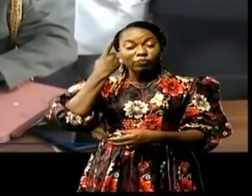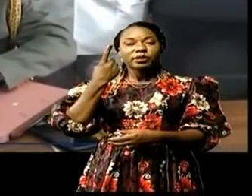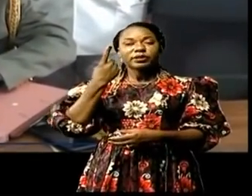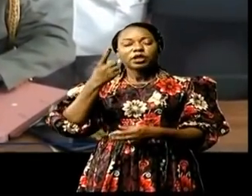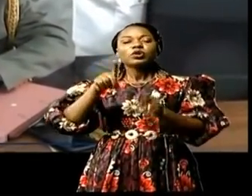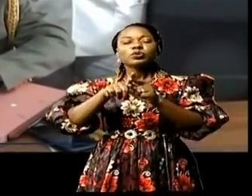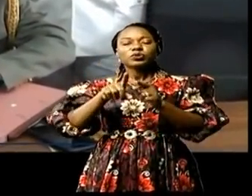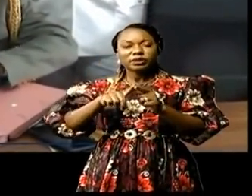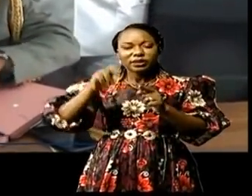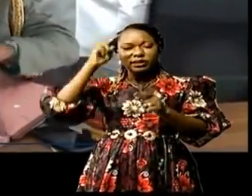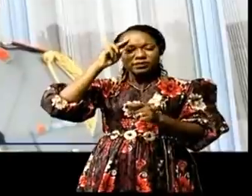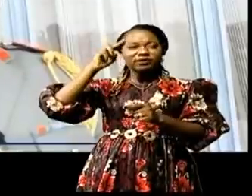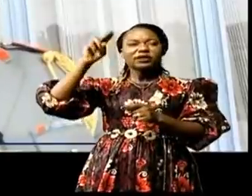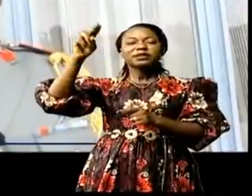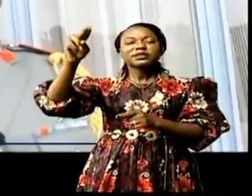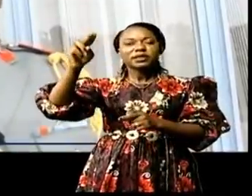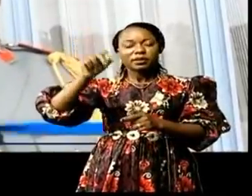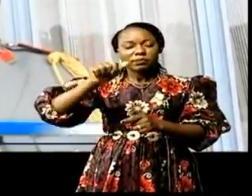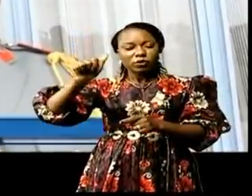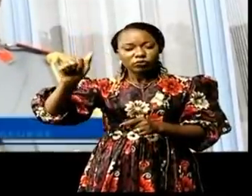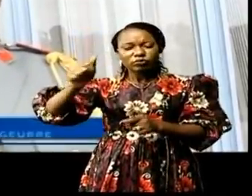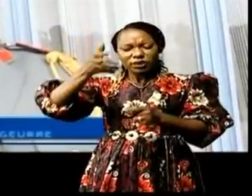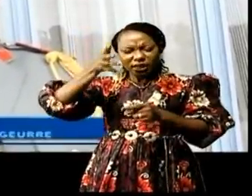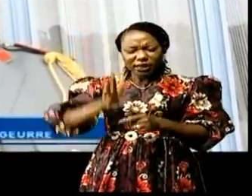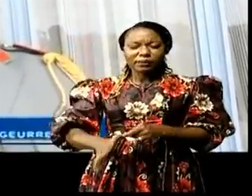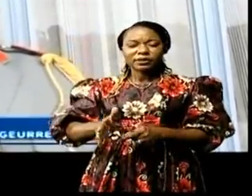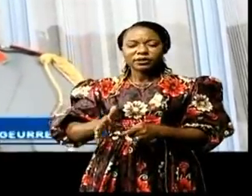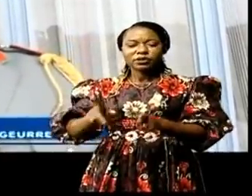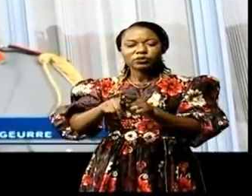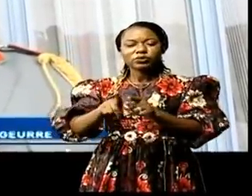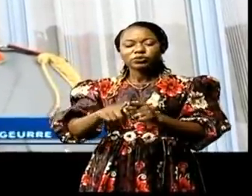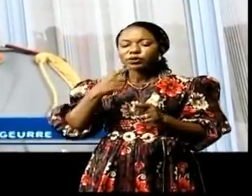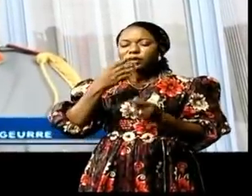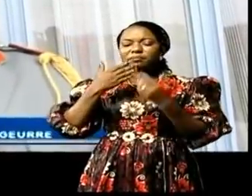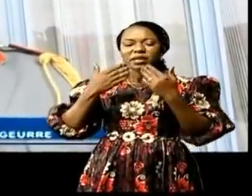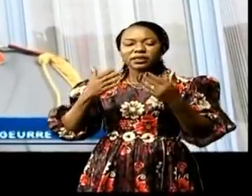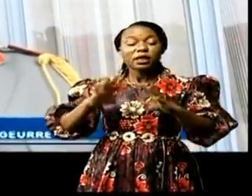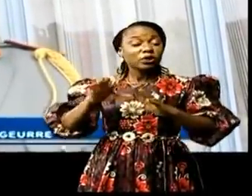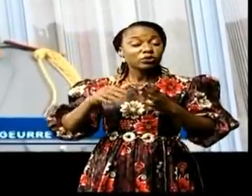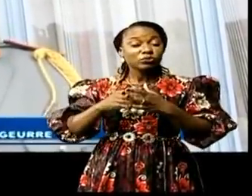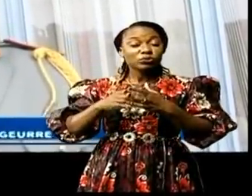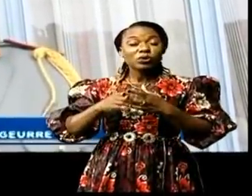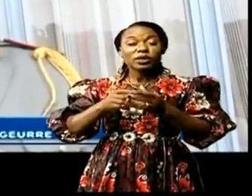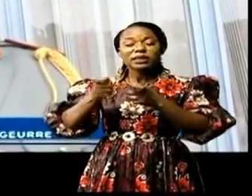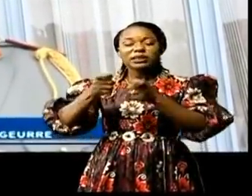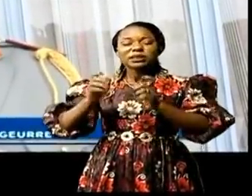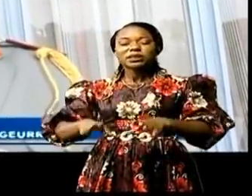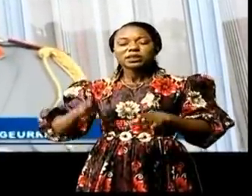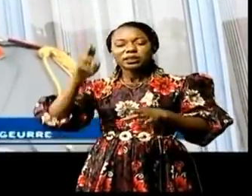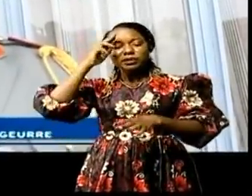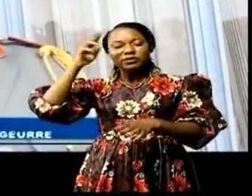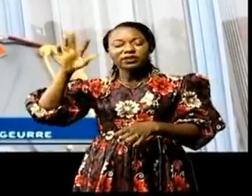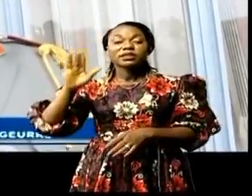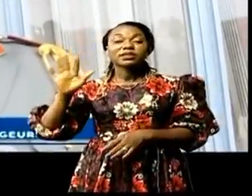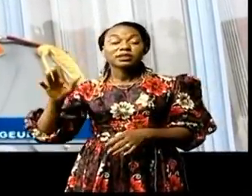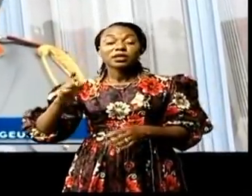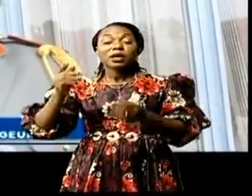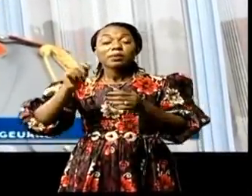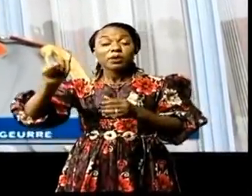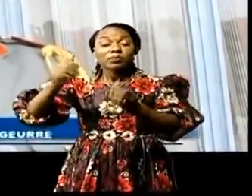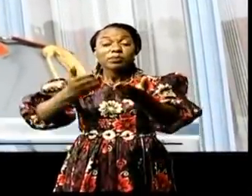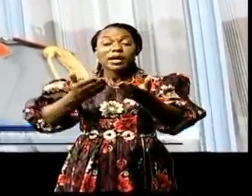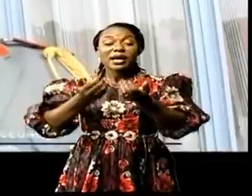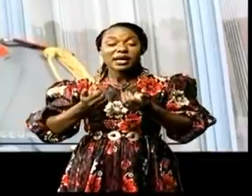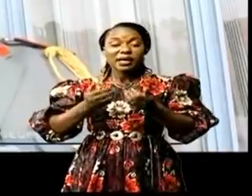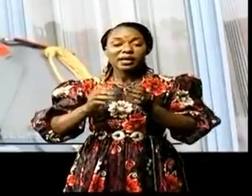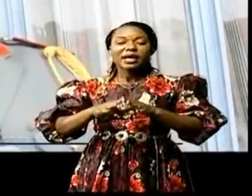ont cette expertise. Nous remercions les autorités, les recteurs ainsi que le comité de gestion et tous les professeurs et accepter d'ouvrir ces masters